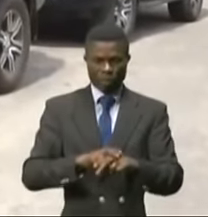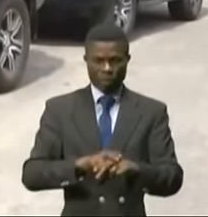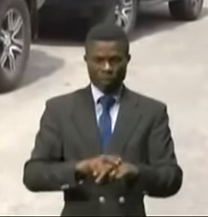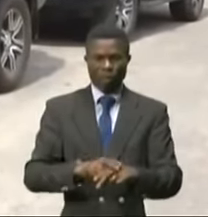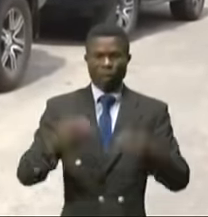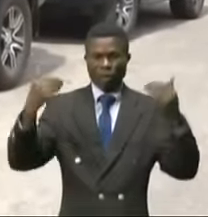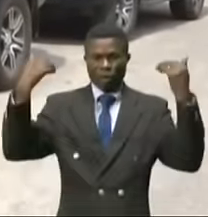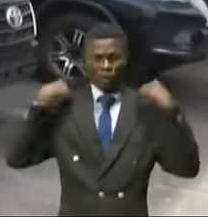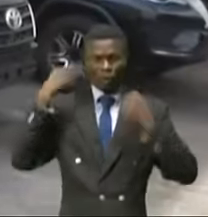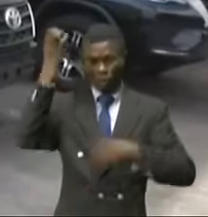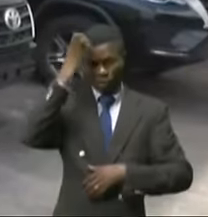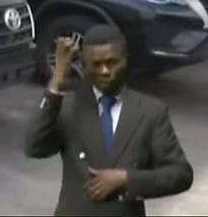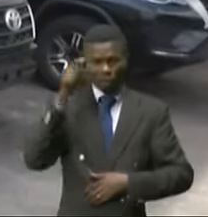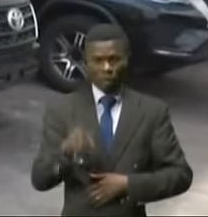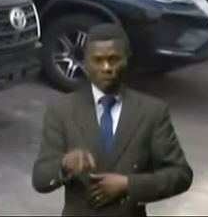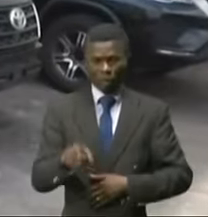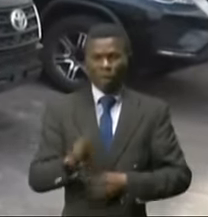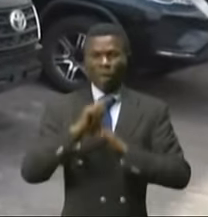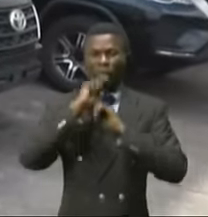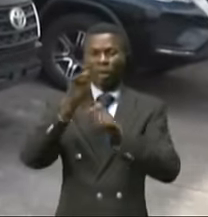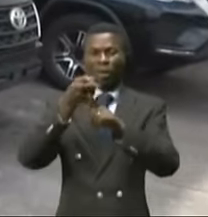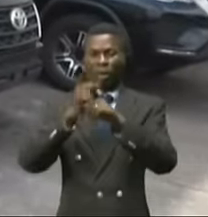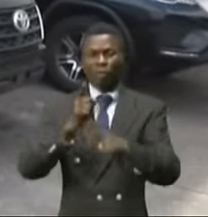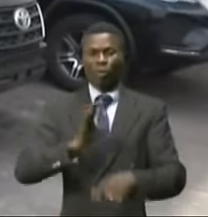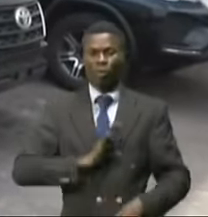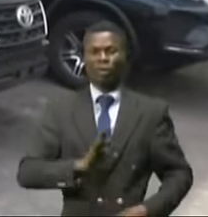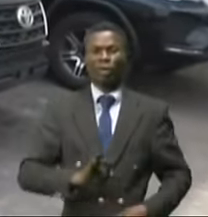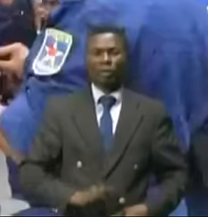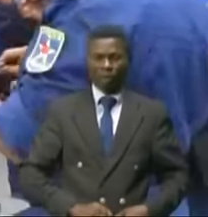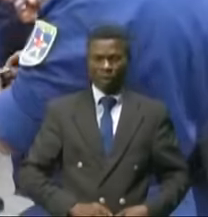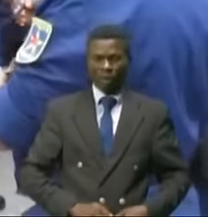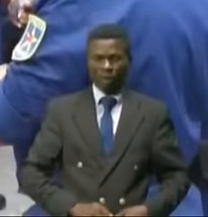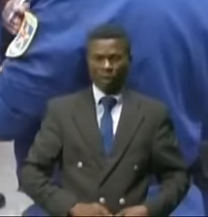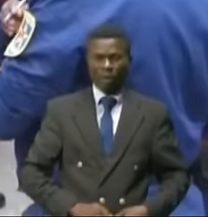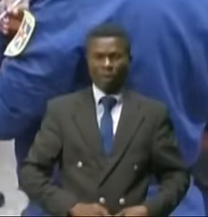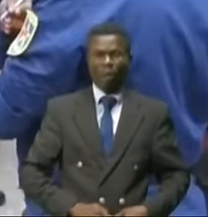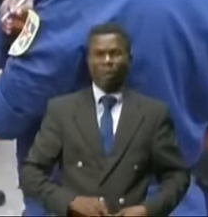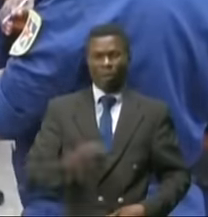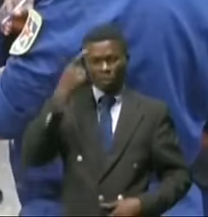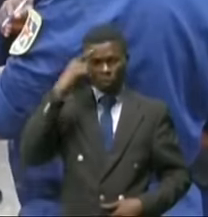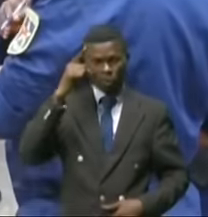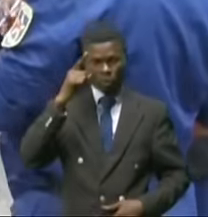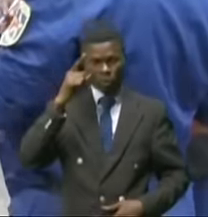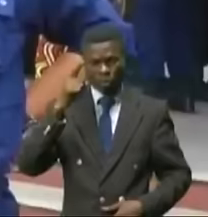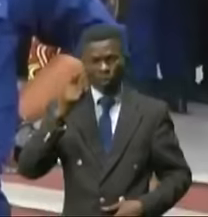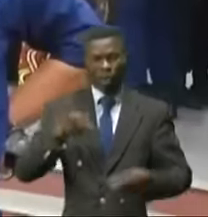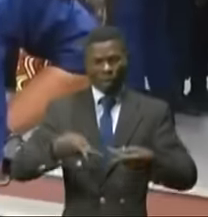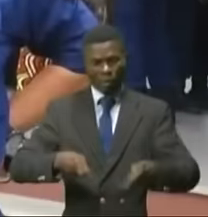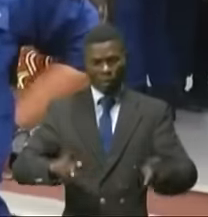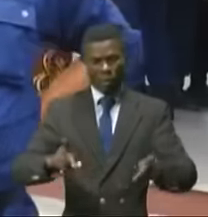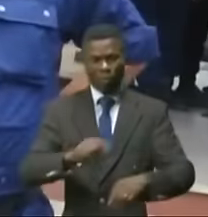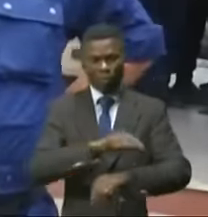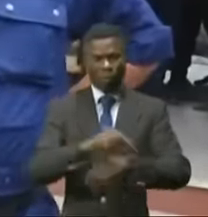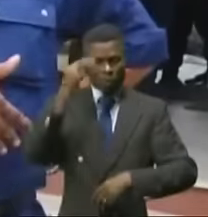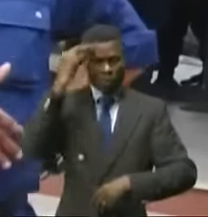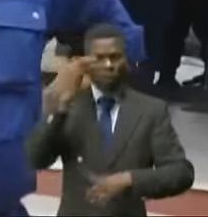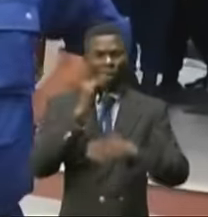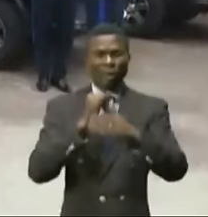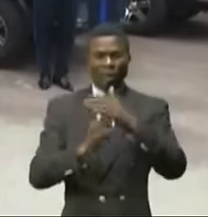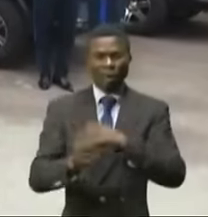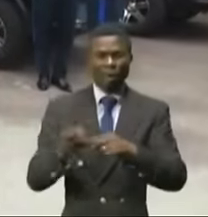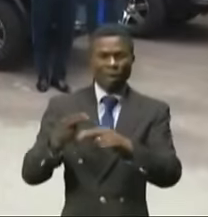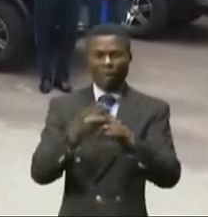aux officiers généraux. Un don du chef de l'État Félix-Antoine Tshisekedi Tshilombo par la trémise du ministère de